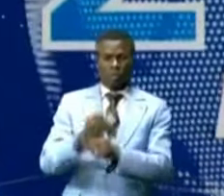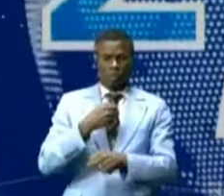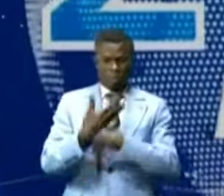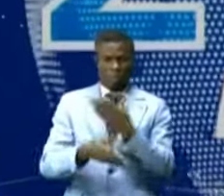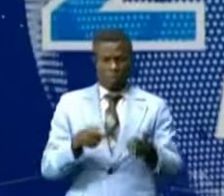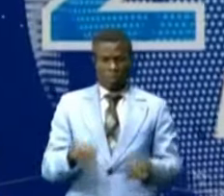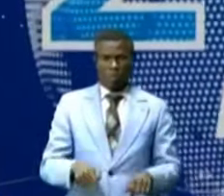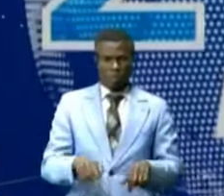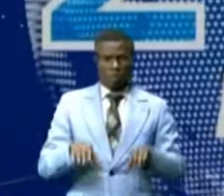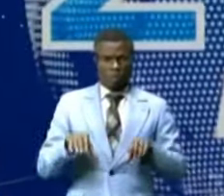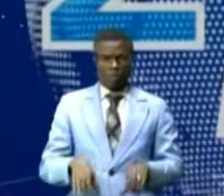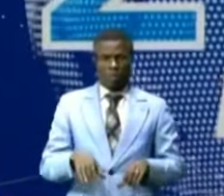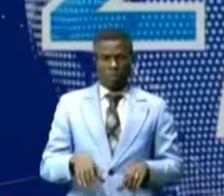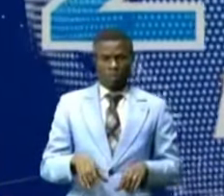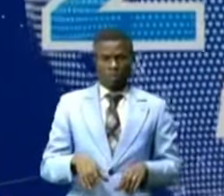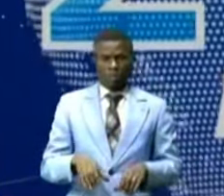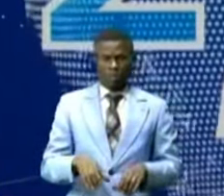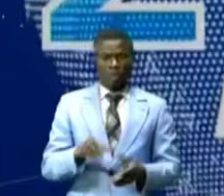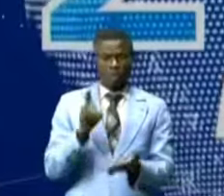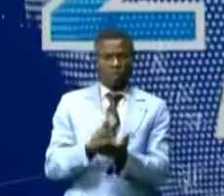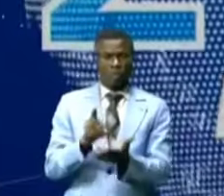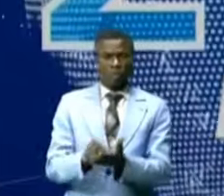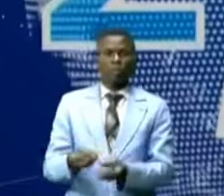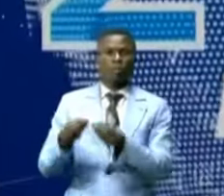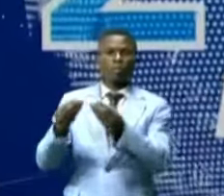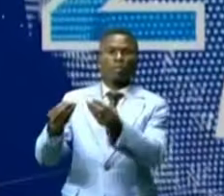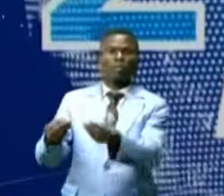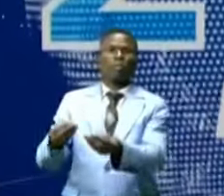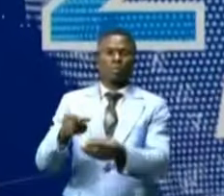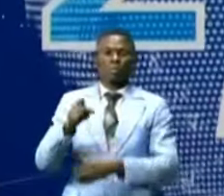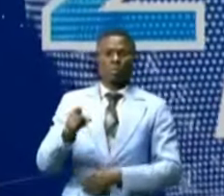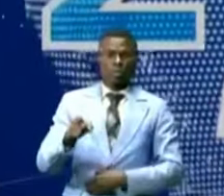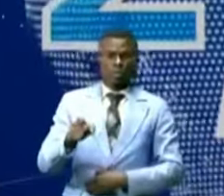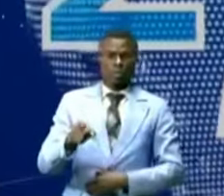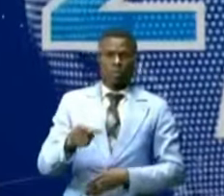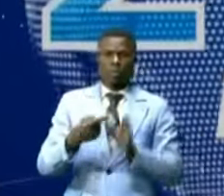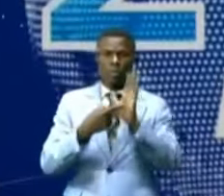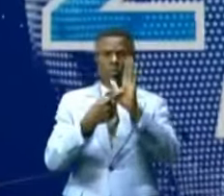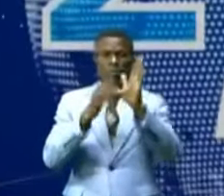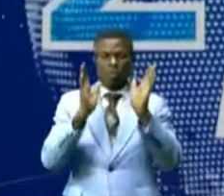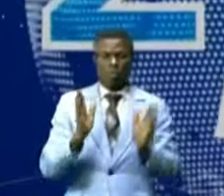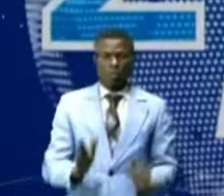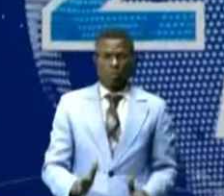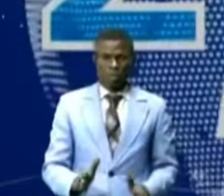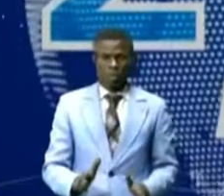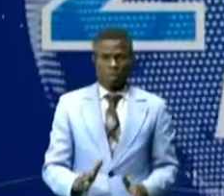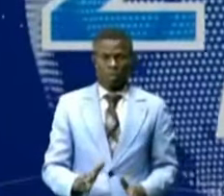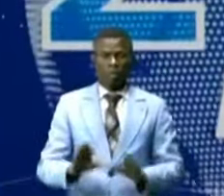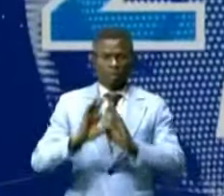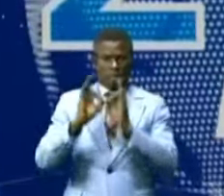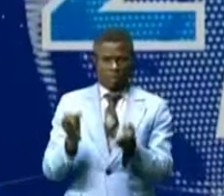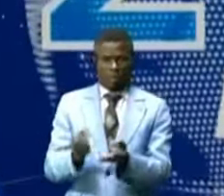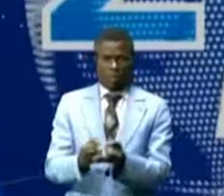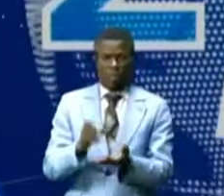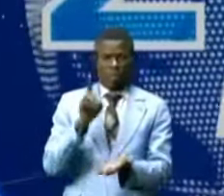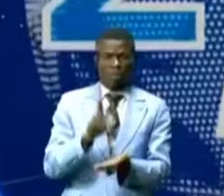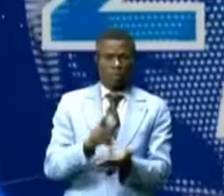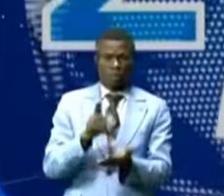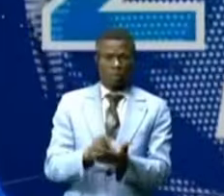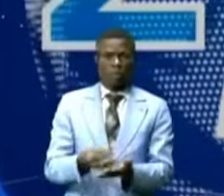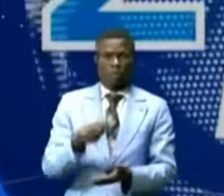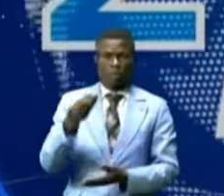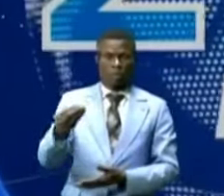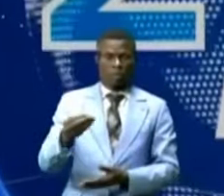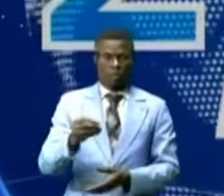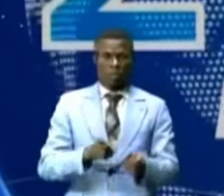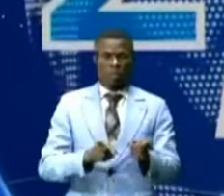a fait. Alors son diplôme lui a été remis par le représentant de sa famille. Ce diplôme a été remis par